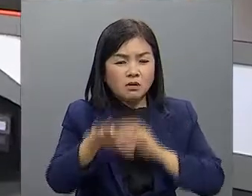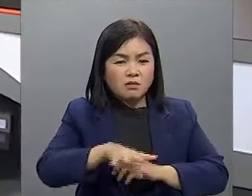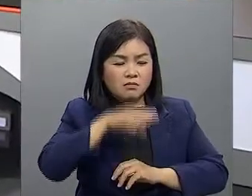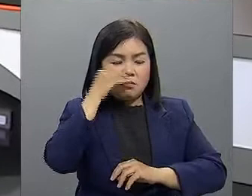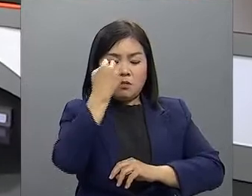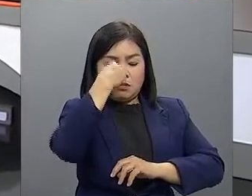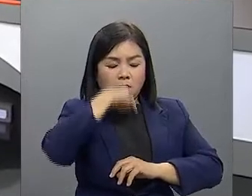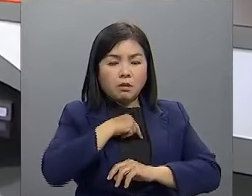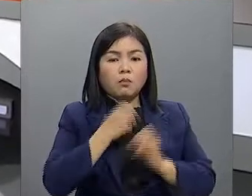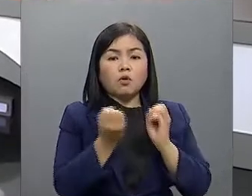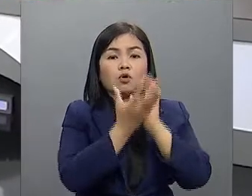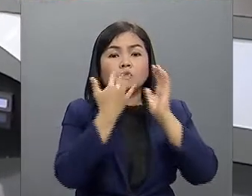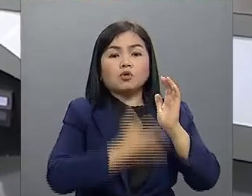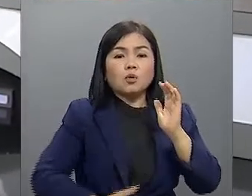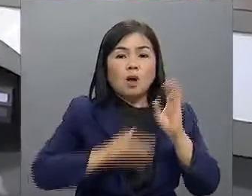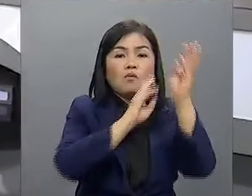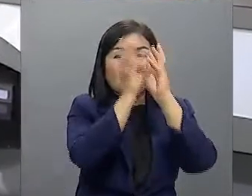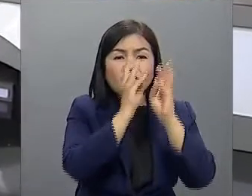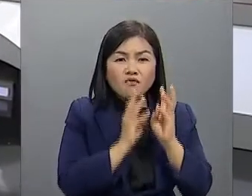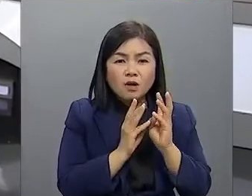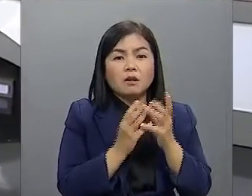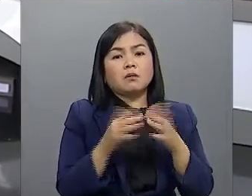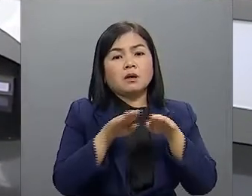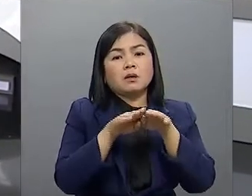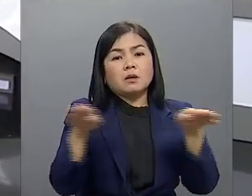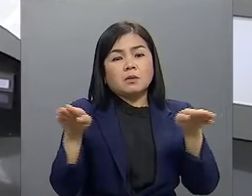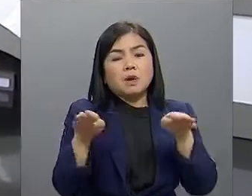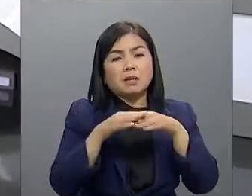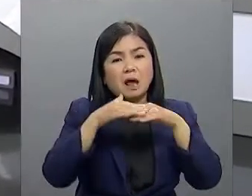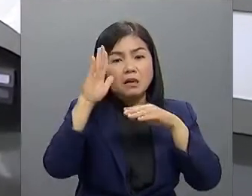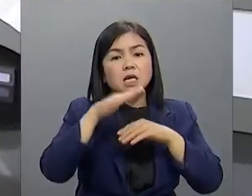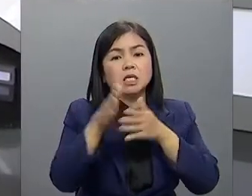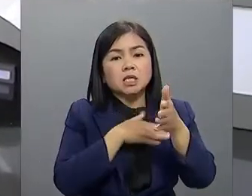จากว่ายังอยู่ในเกณฑ์ระดับสีส้มครับคุณอนุชาคุณชีรัชตาครับ ครับขอบคุณคุณปัดนะครับ